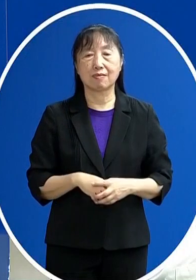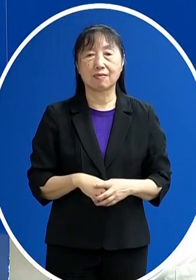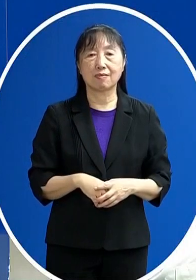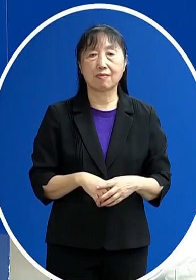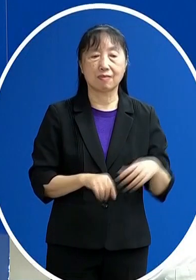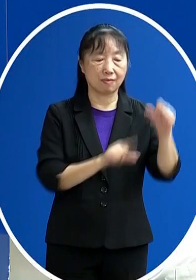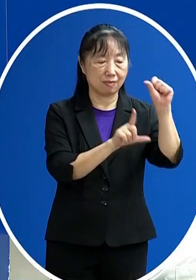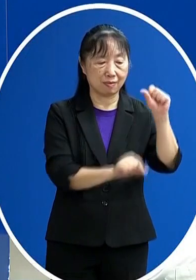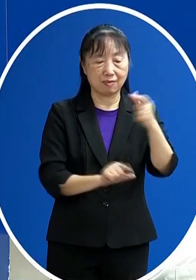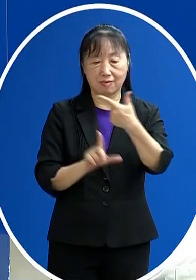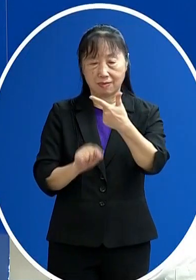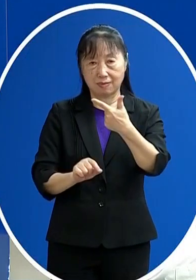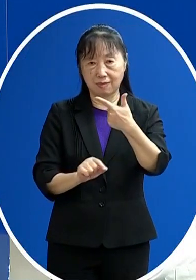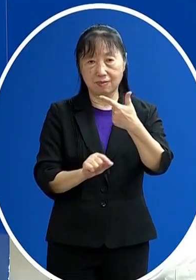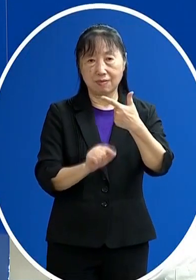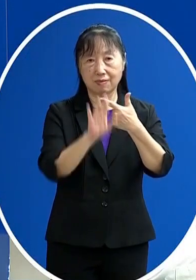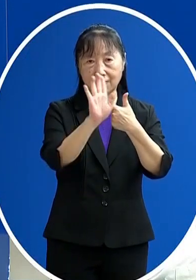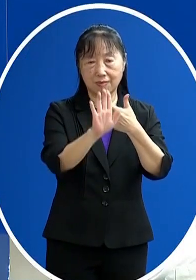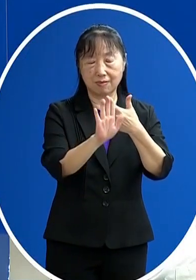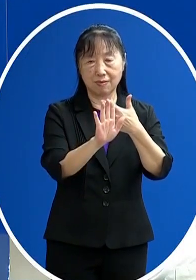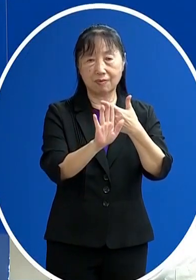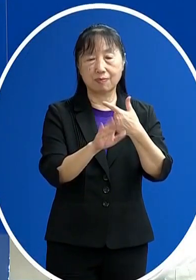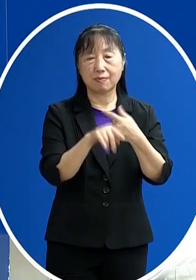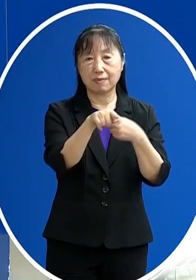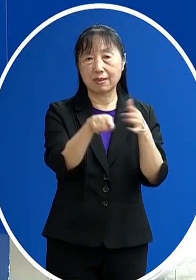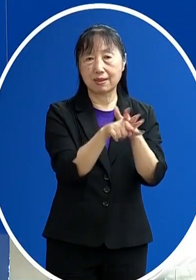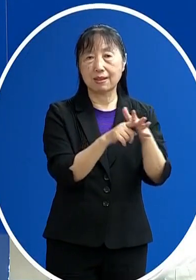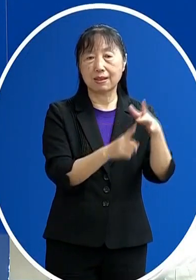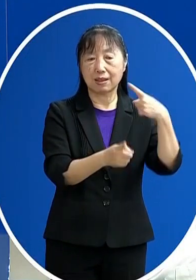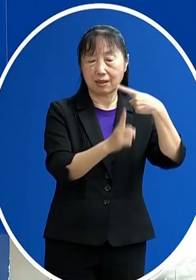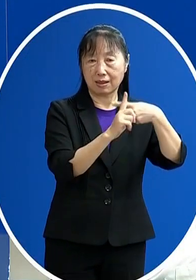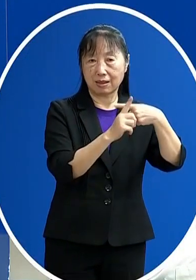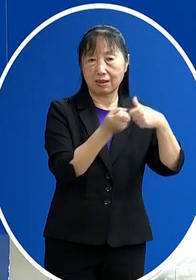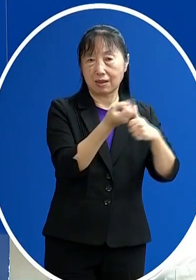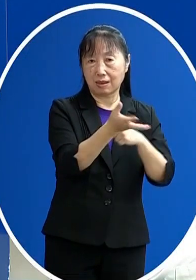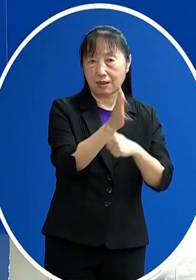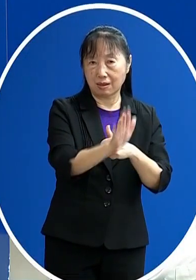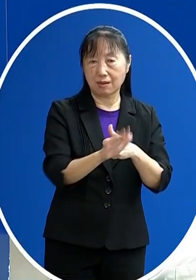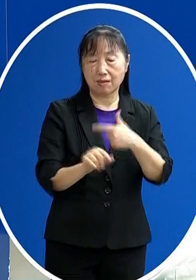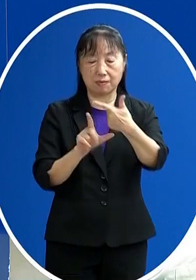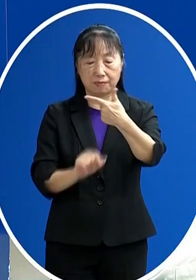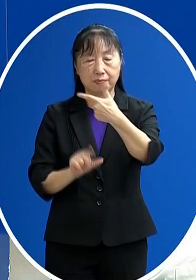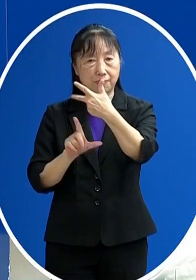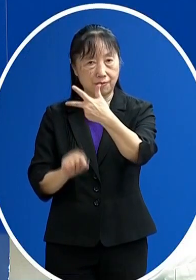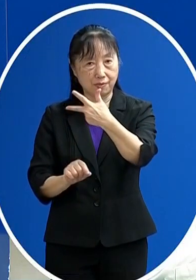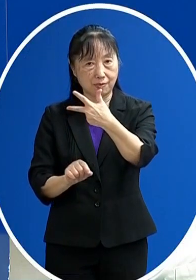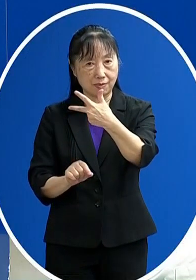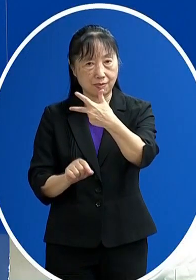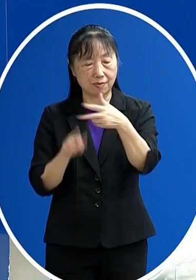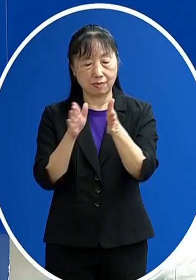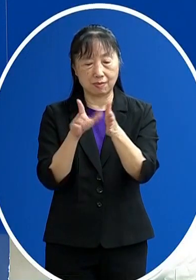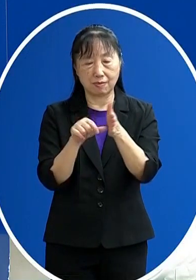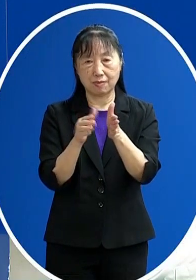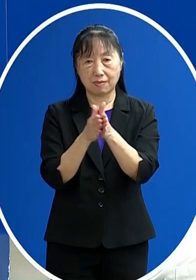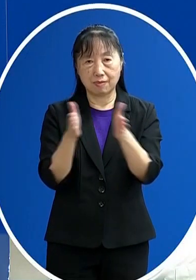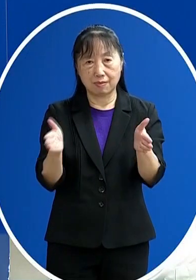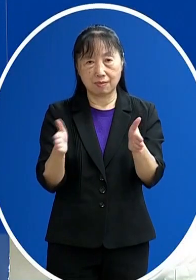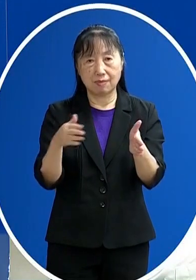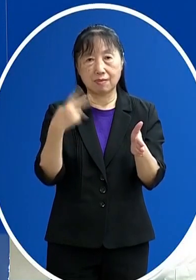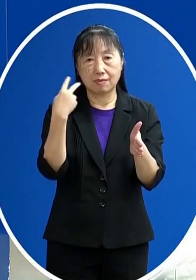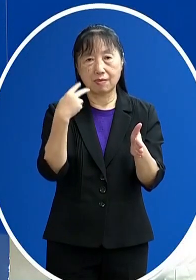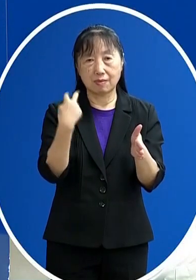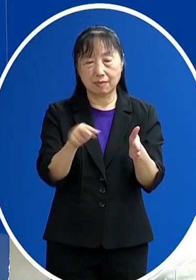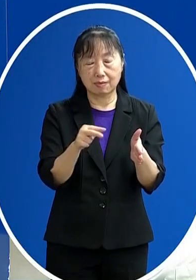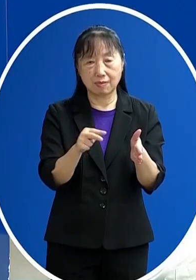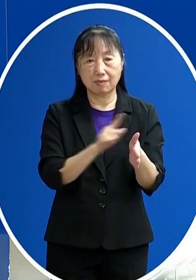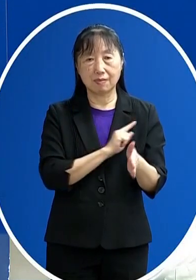六月的时候确诊的 COVID 的这个新冠的感染，然后在六月到七月这段时间出现了 Miss C